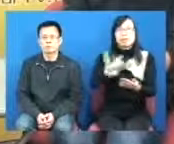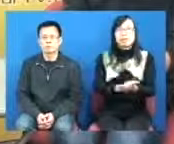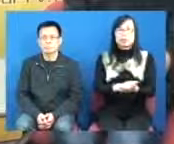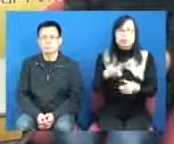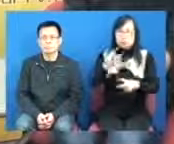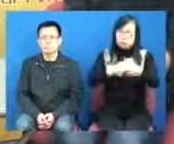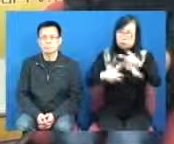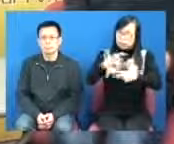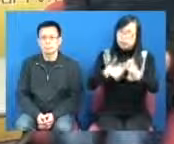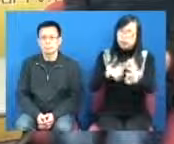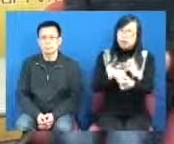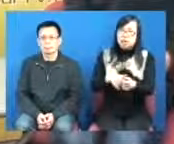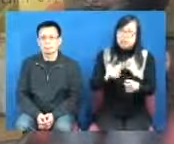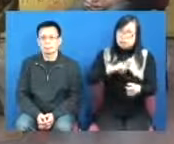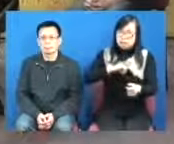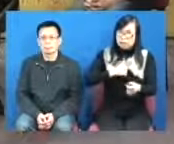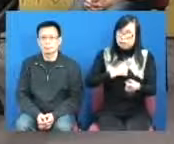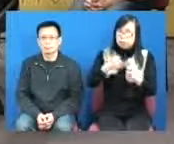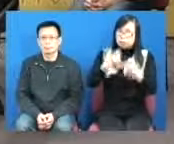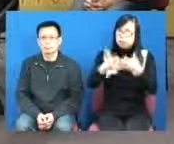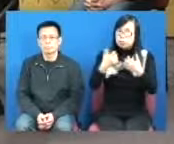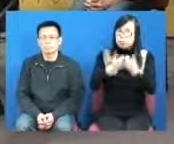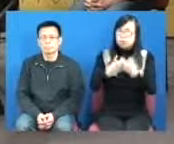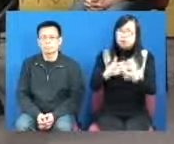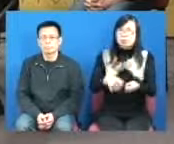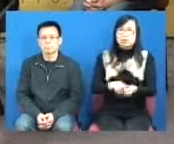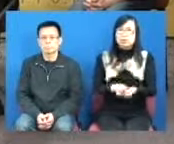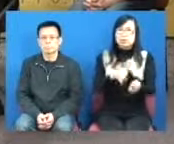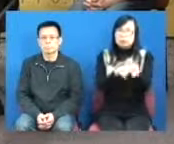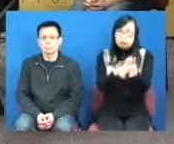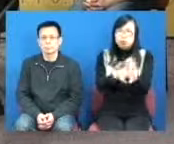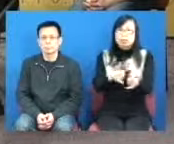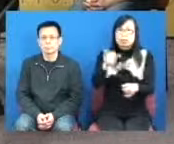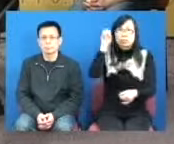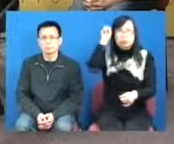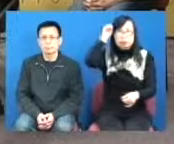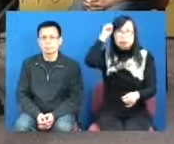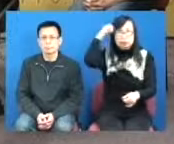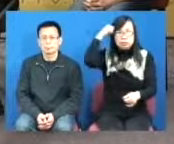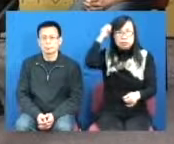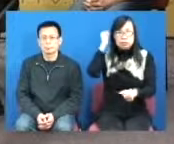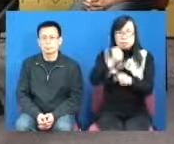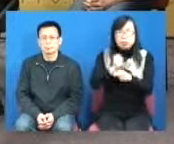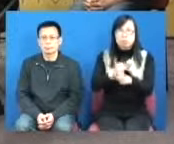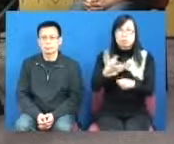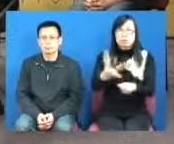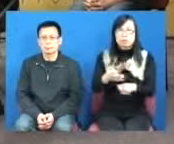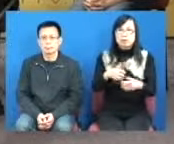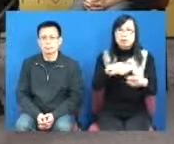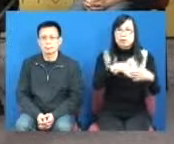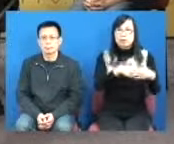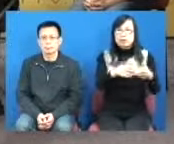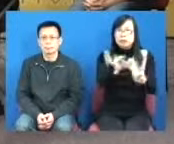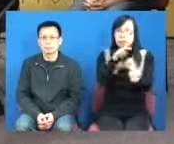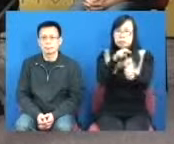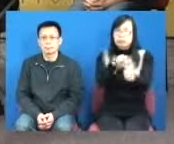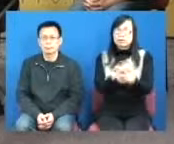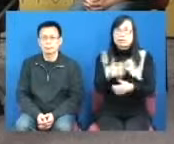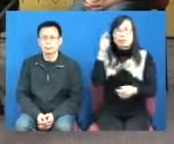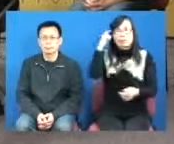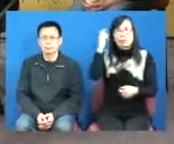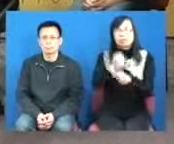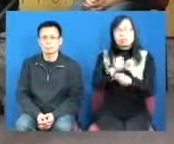案你便跟著你選舉的承諾便做出來你選民是支持你他又會監察你他又知道